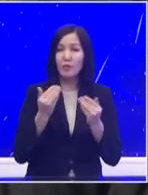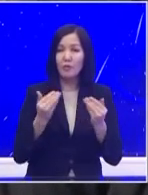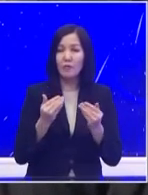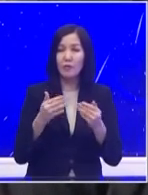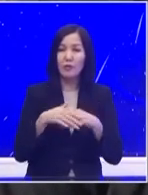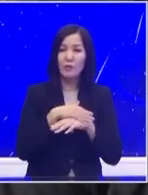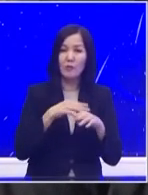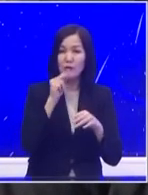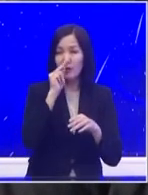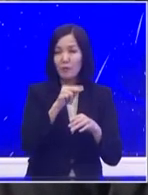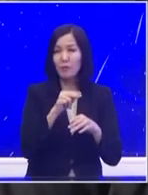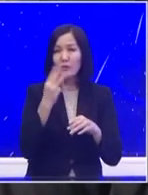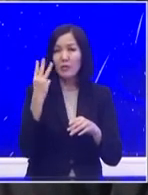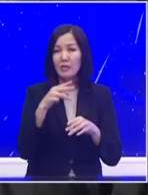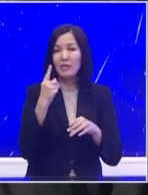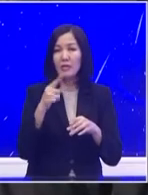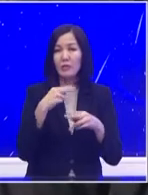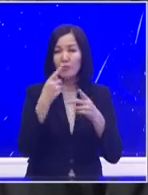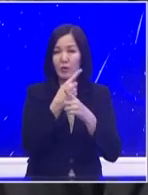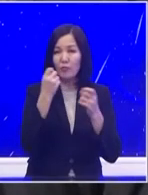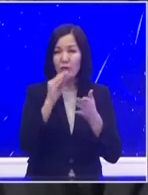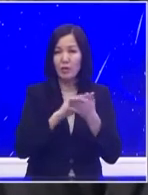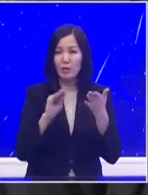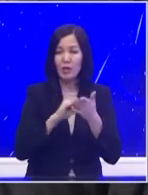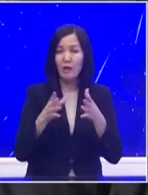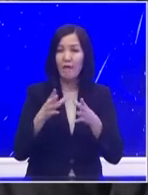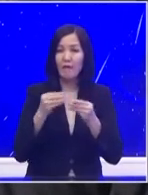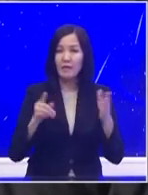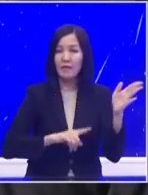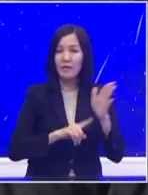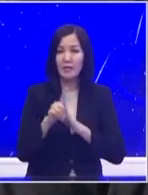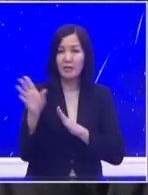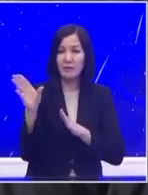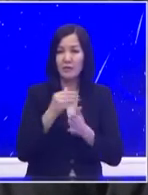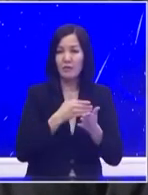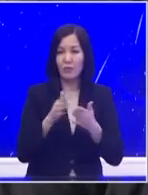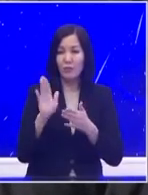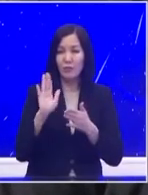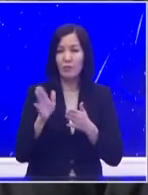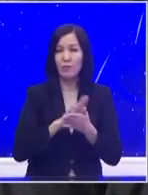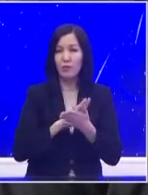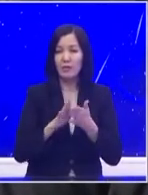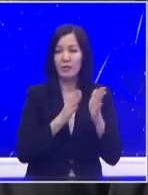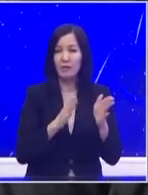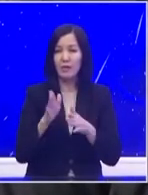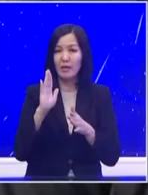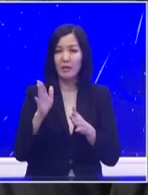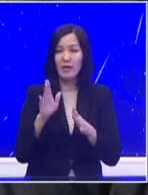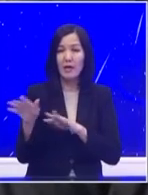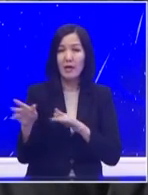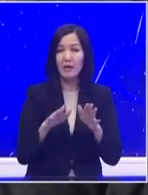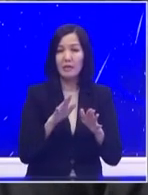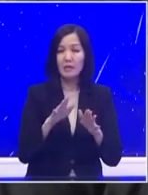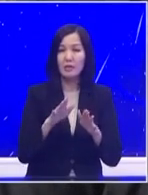день нарушителям выписано 31 предупреждение. Весна только началась, и мы исправим ситуацию. Еженедельно будем проводить акцию «Чистая